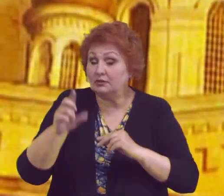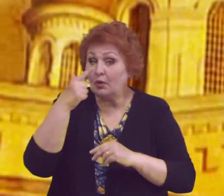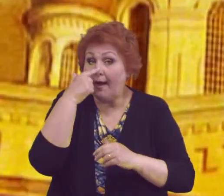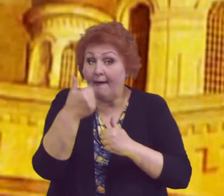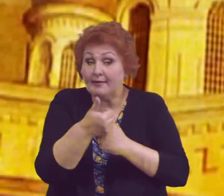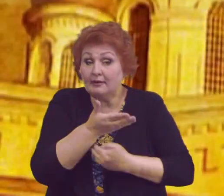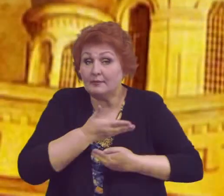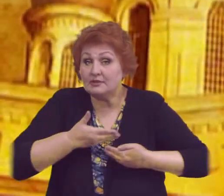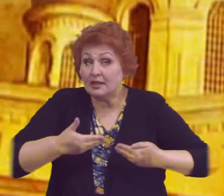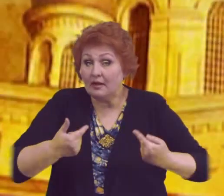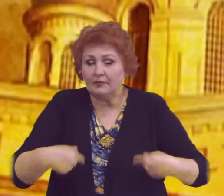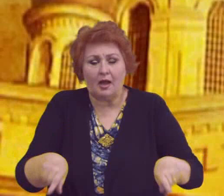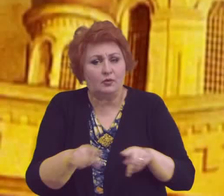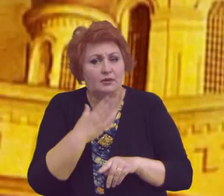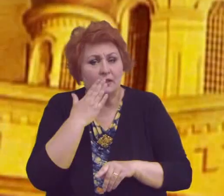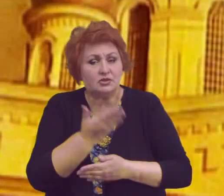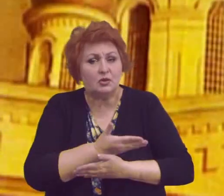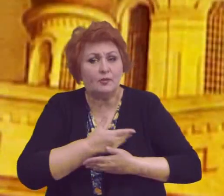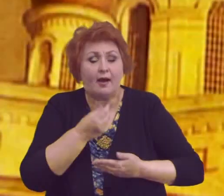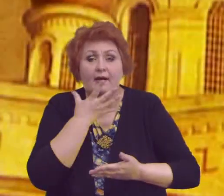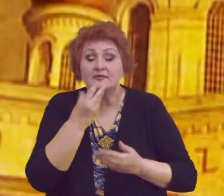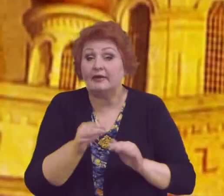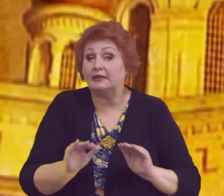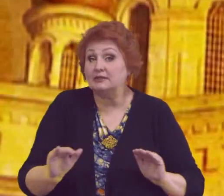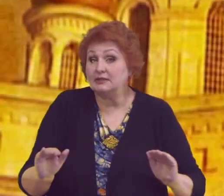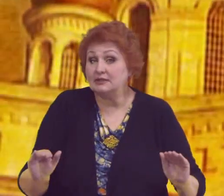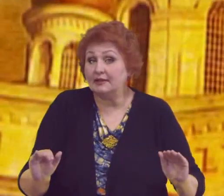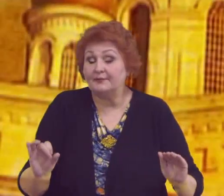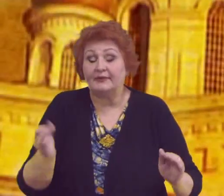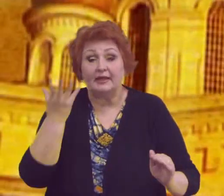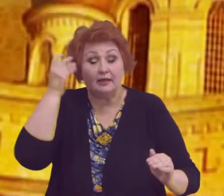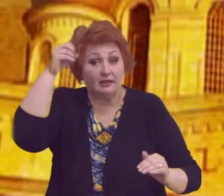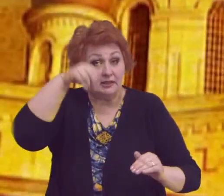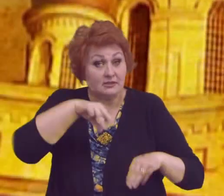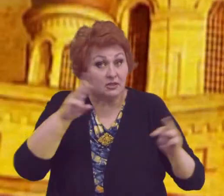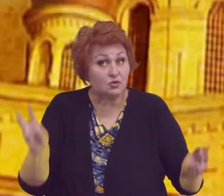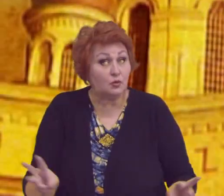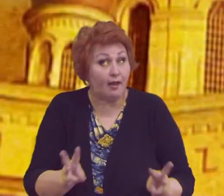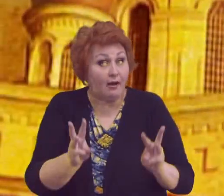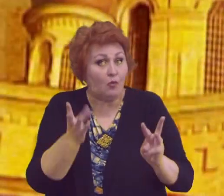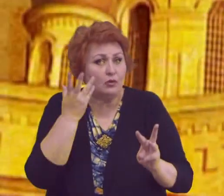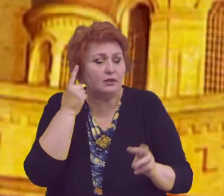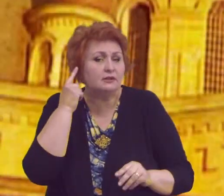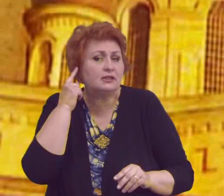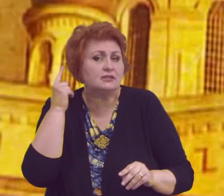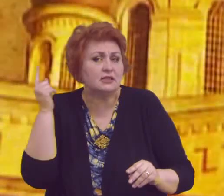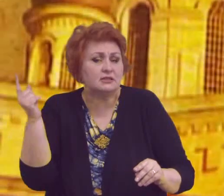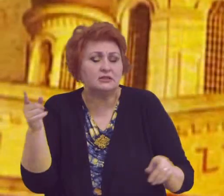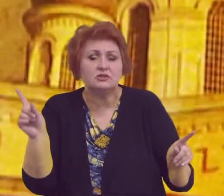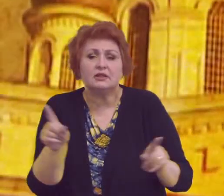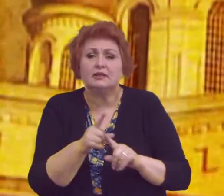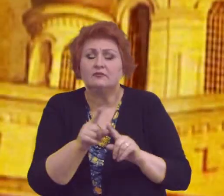Господь рядом с нами, что Он также любит нас, как своих детей. И когда сошел благодатный огонь, и когда запели в телевизионных